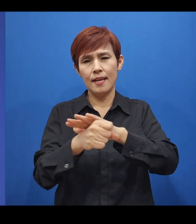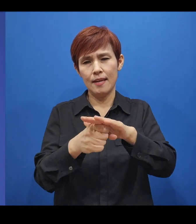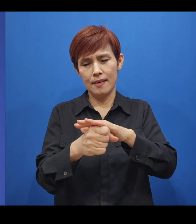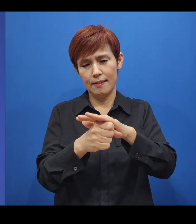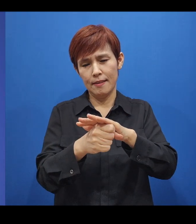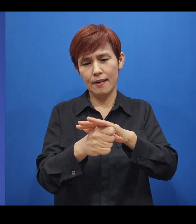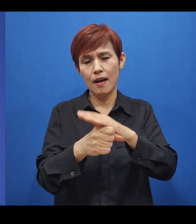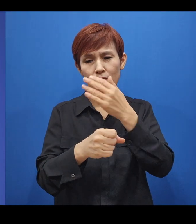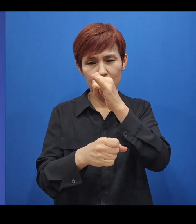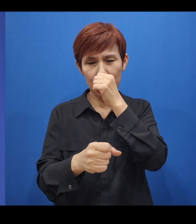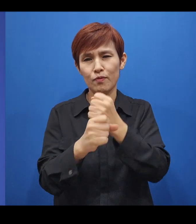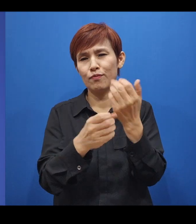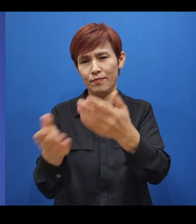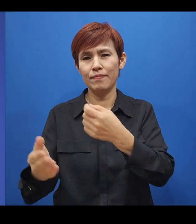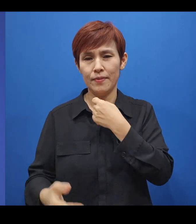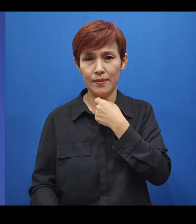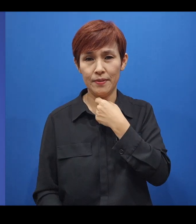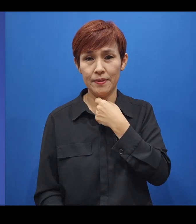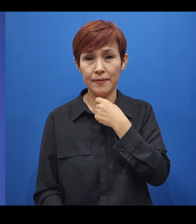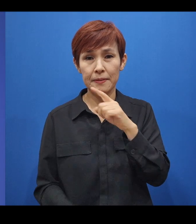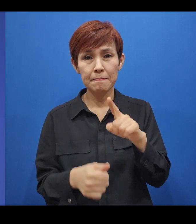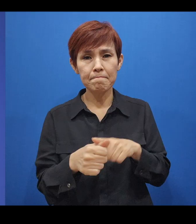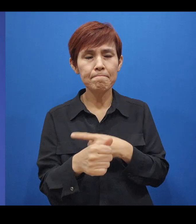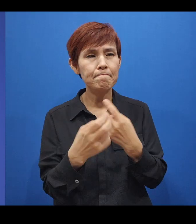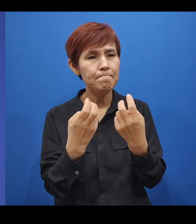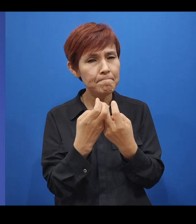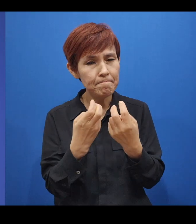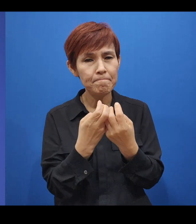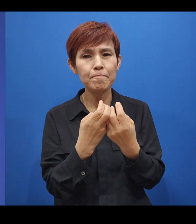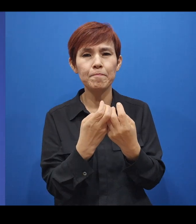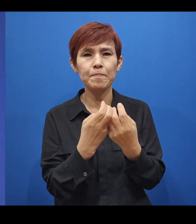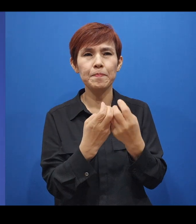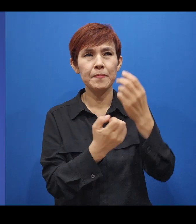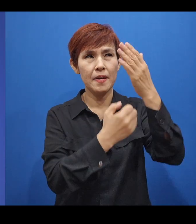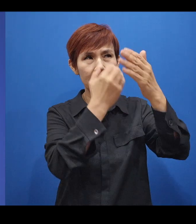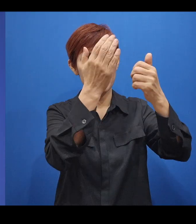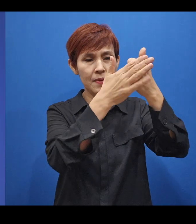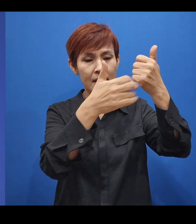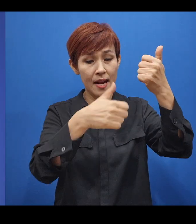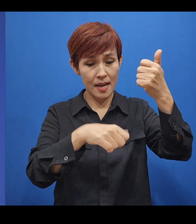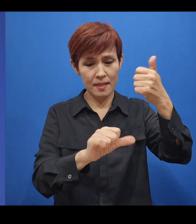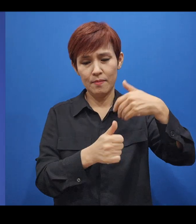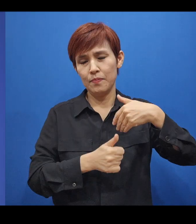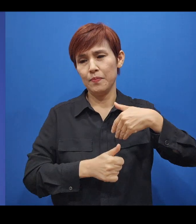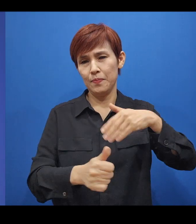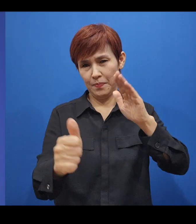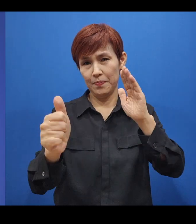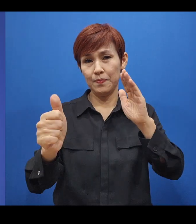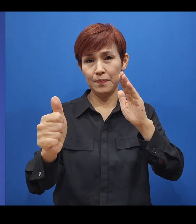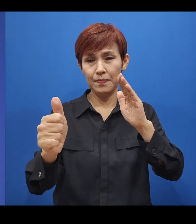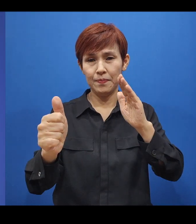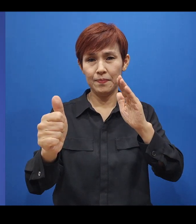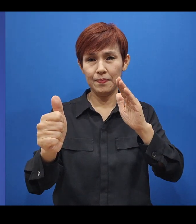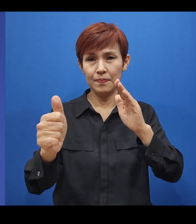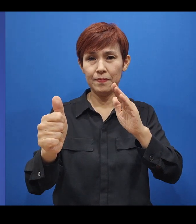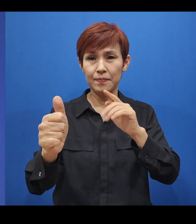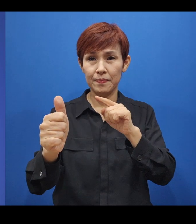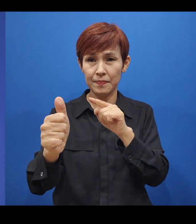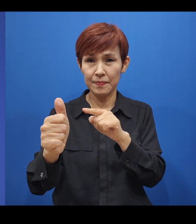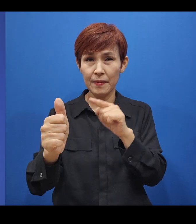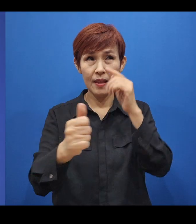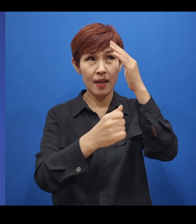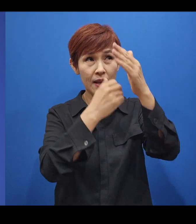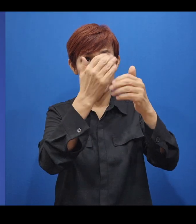싶으세요. 그래서 하나님 아버지께서 하신 일은 하나님의 아들을 이 땅에 보내신 거죠. 그리고